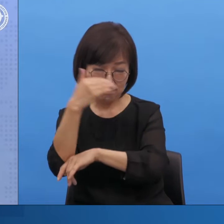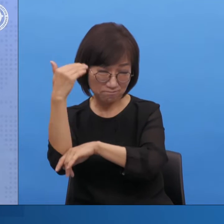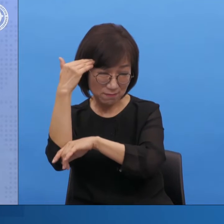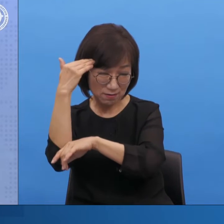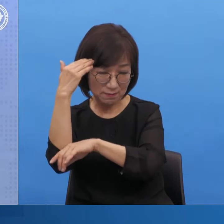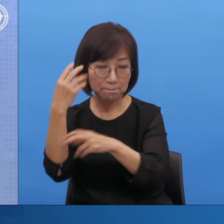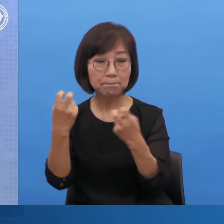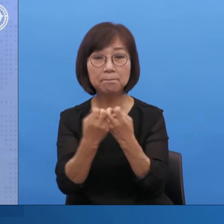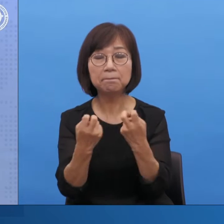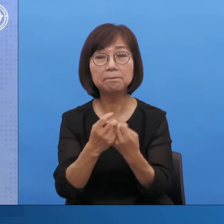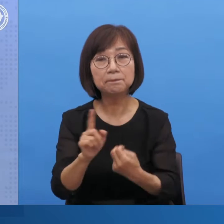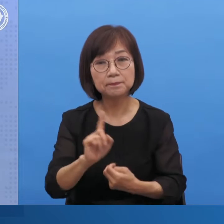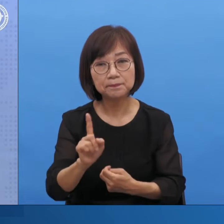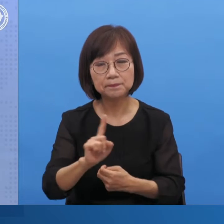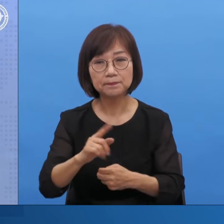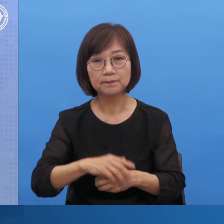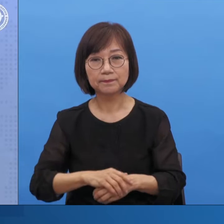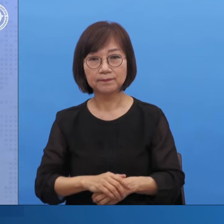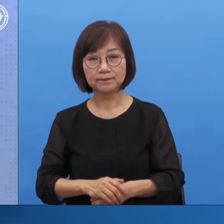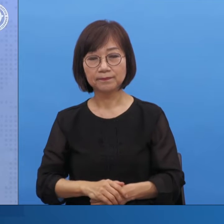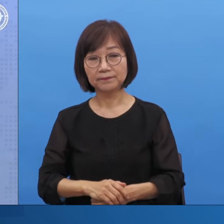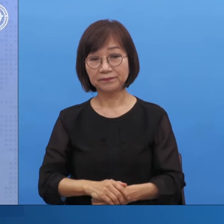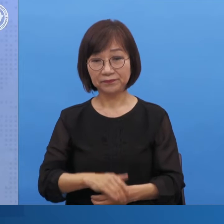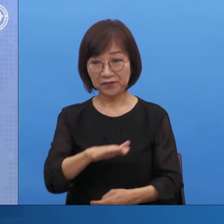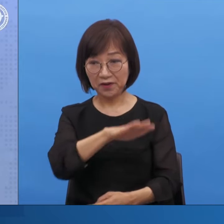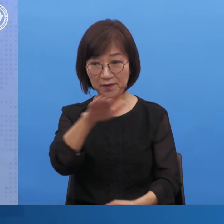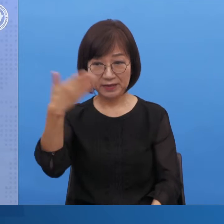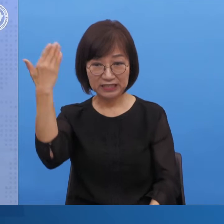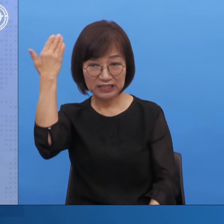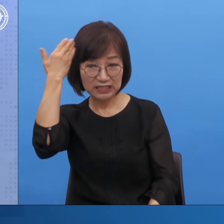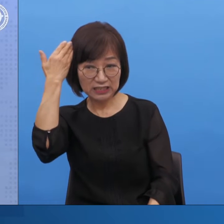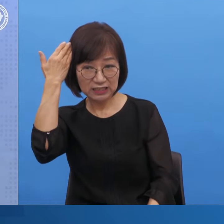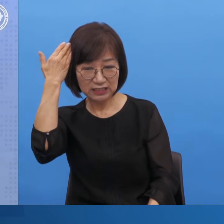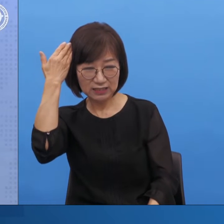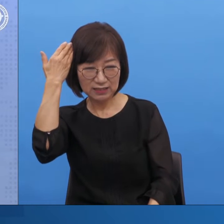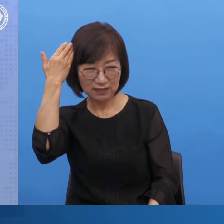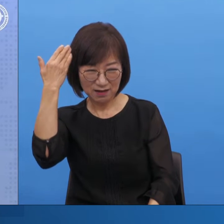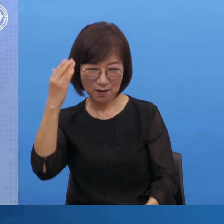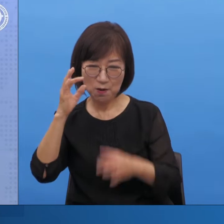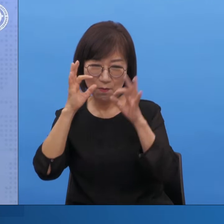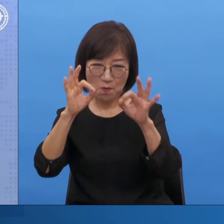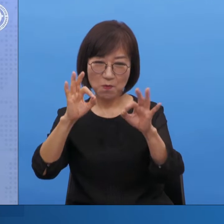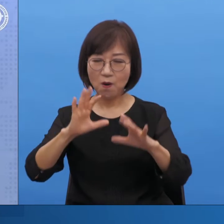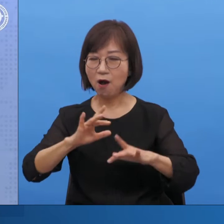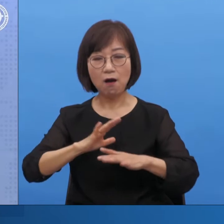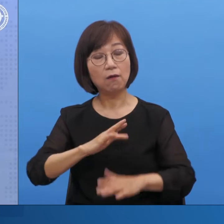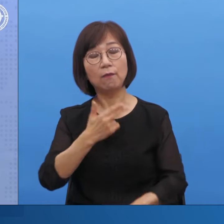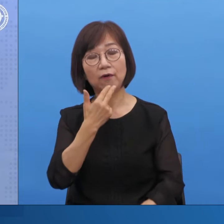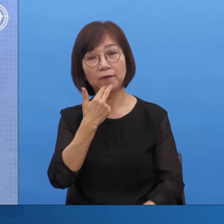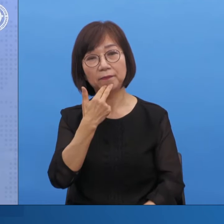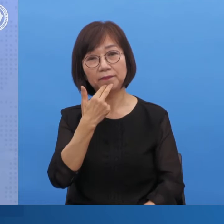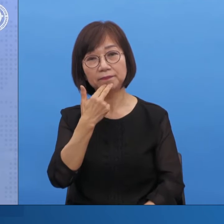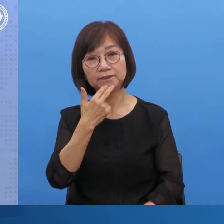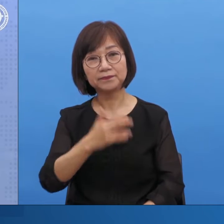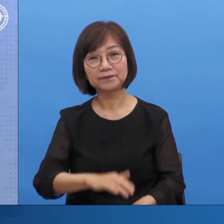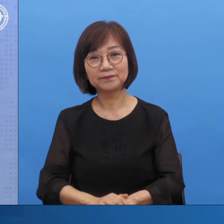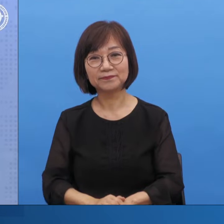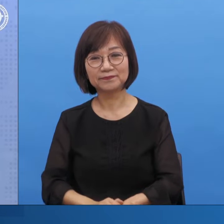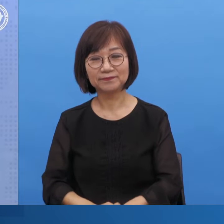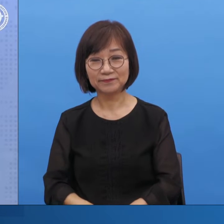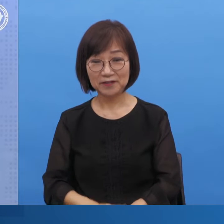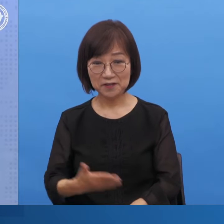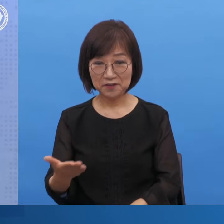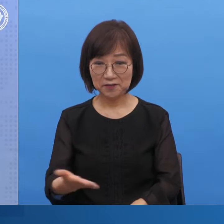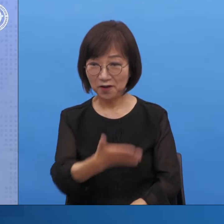to bring you destruction, he tries to 여러분의 just one 실력이 thing. 아닙니다. It's not about your skill. 겁 안 내요. So it's incomparable. 여러분의 몇 푼 가지고